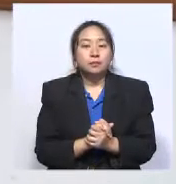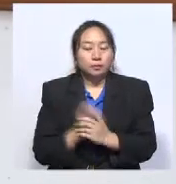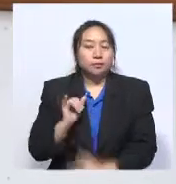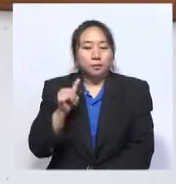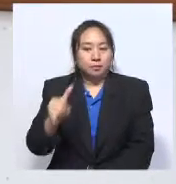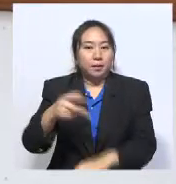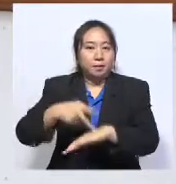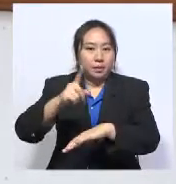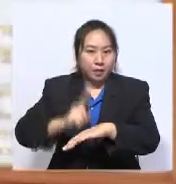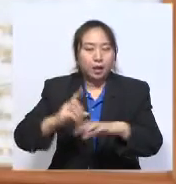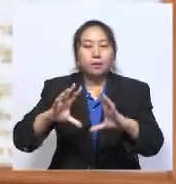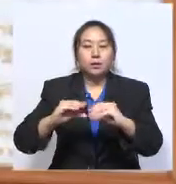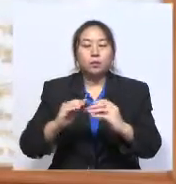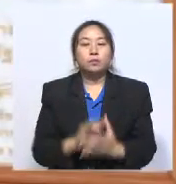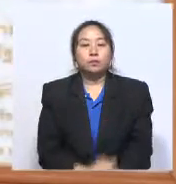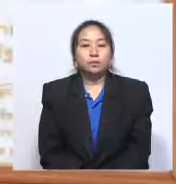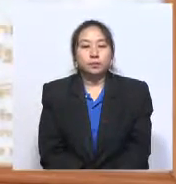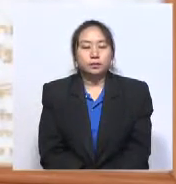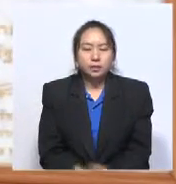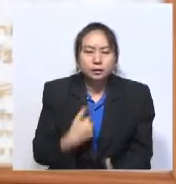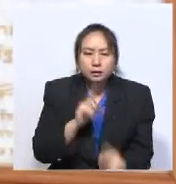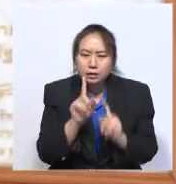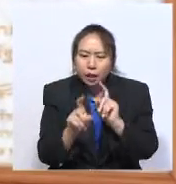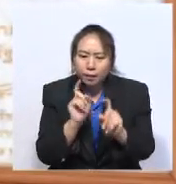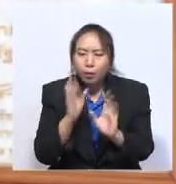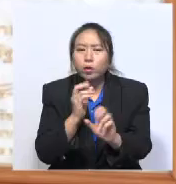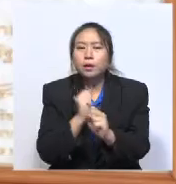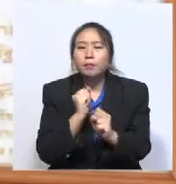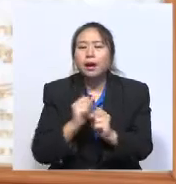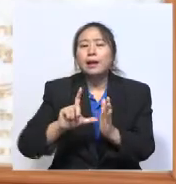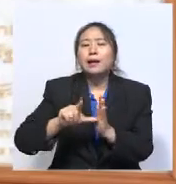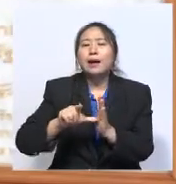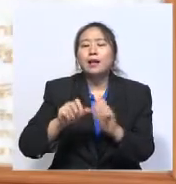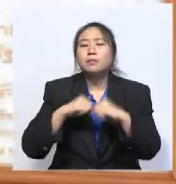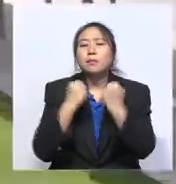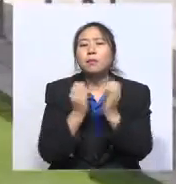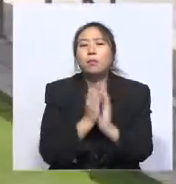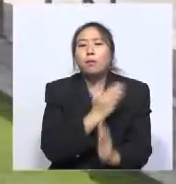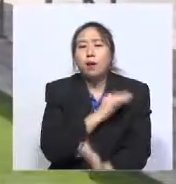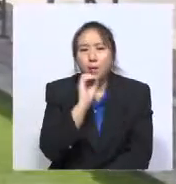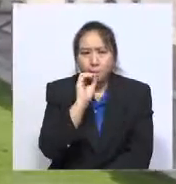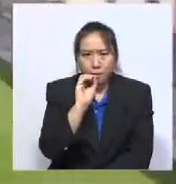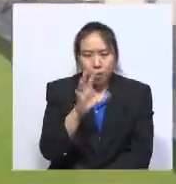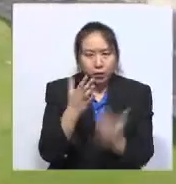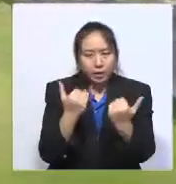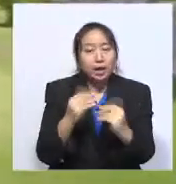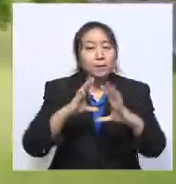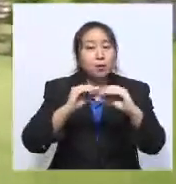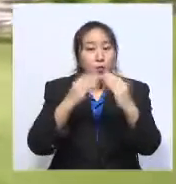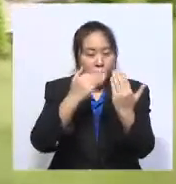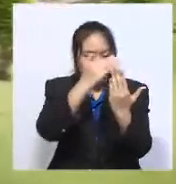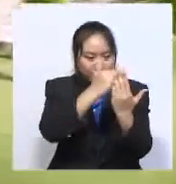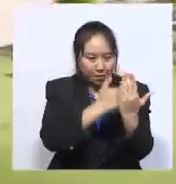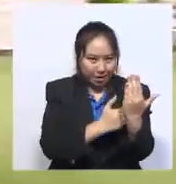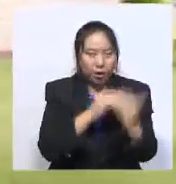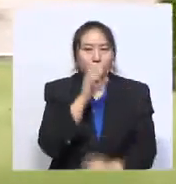สด็จเป็นประธานองค์ประชุมจากการสอบถามเจ้าหน้าที่เลขาธิการมหาเถรสมาคมระบุว่าสำหรับวาระการประชุมในวันนี้เป็นความ